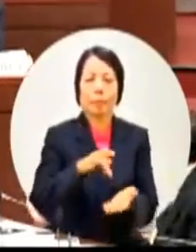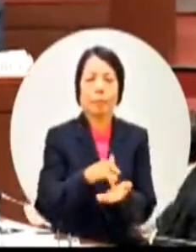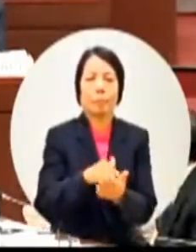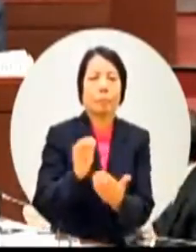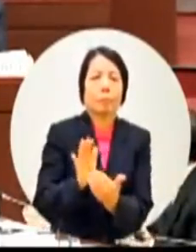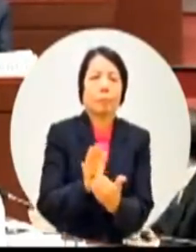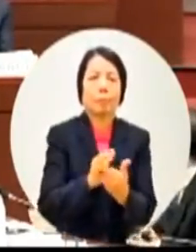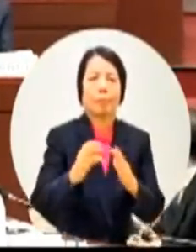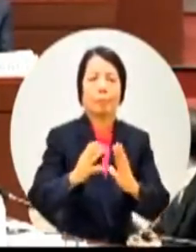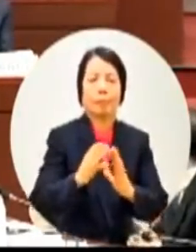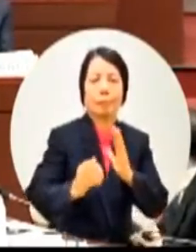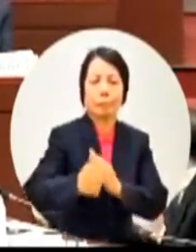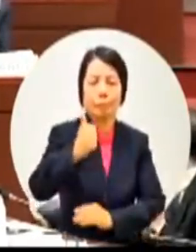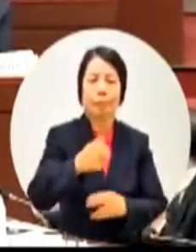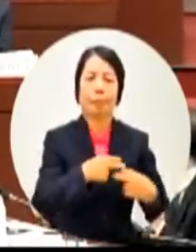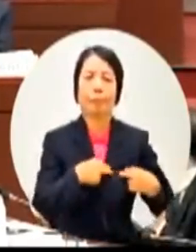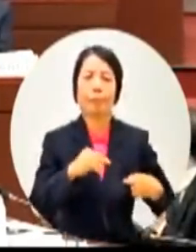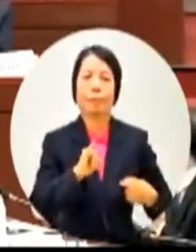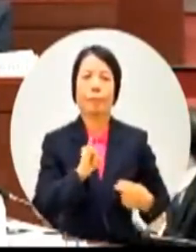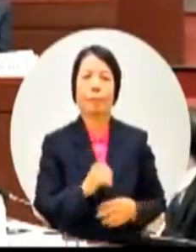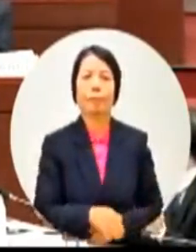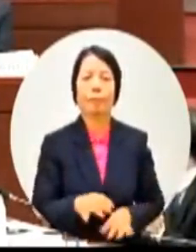地震局黄局长。